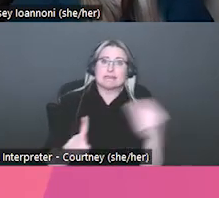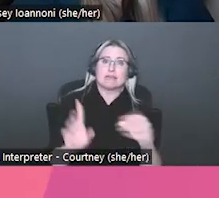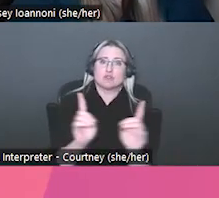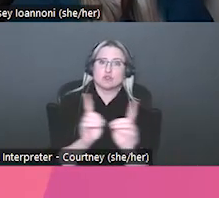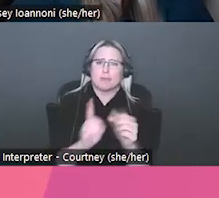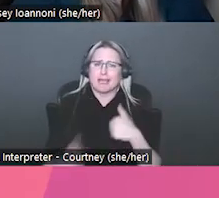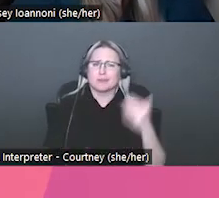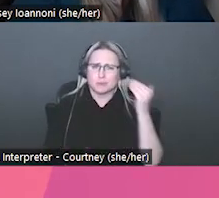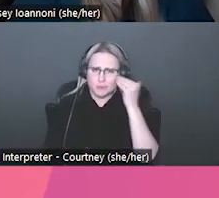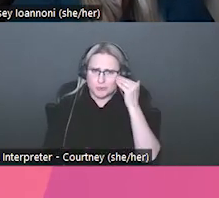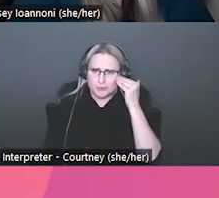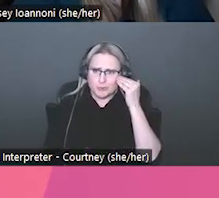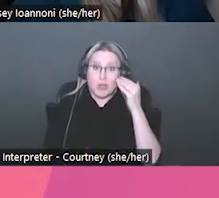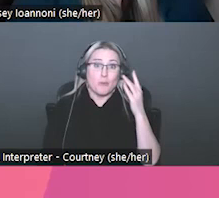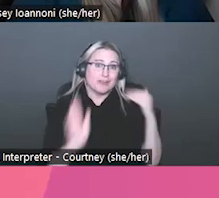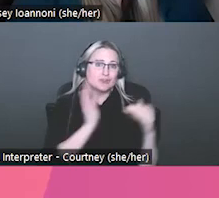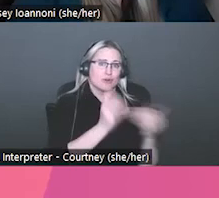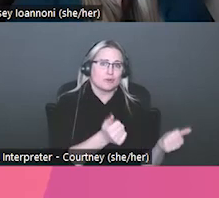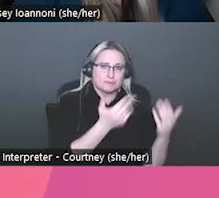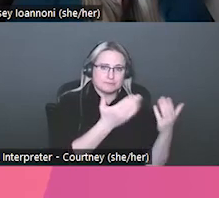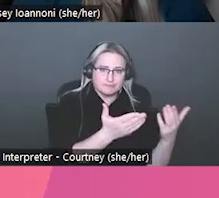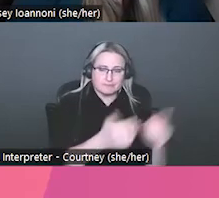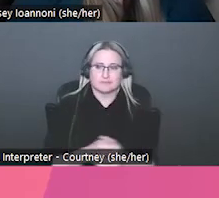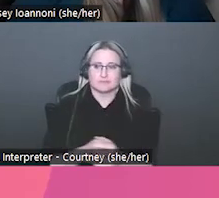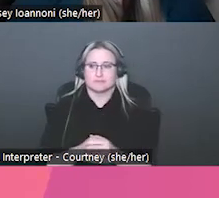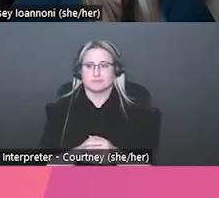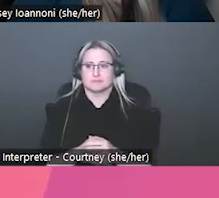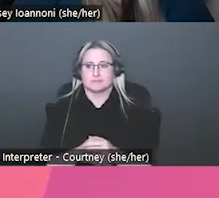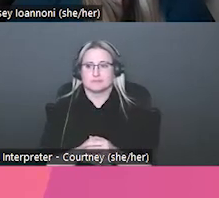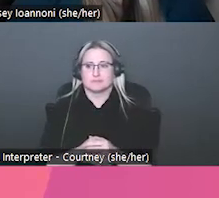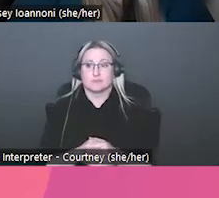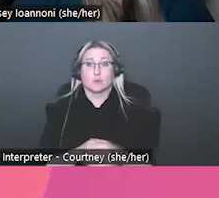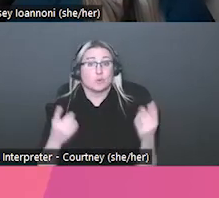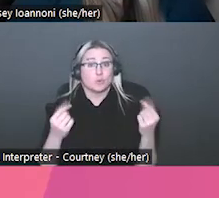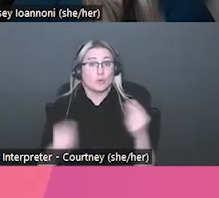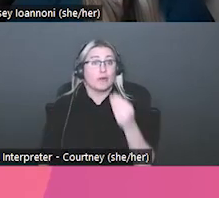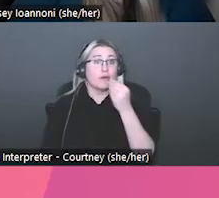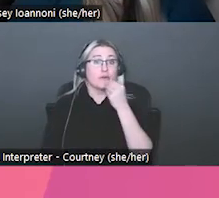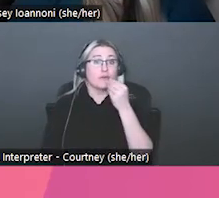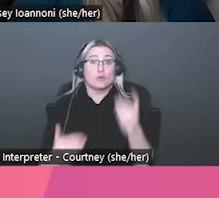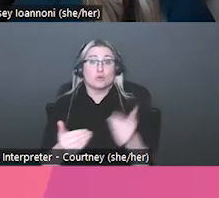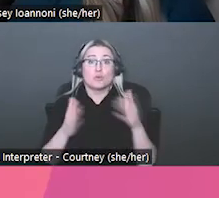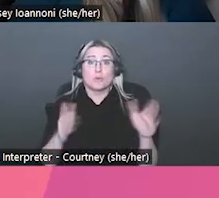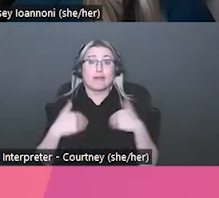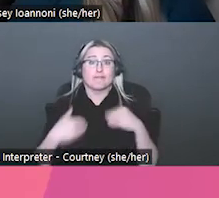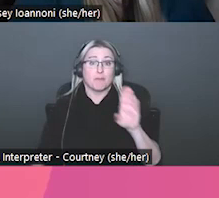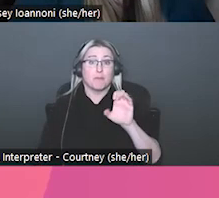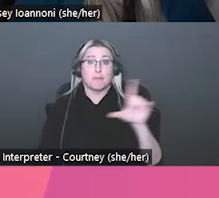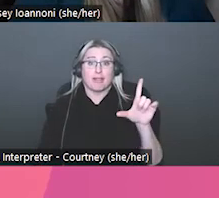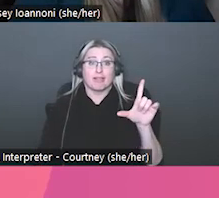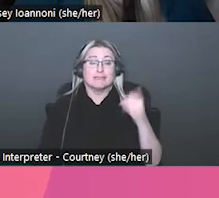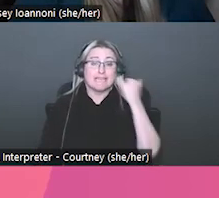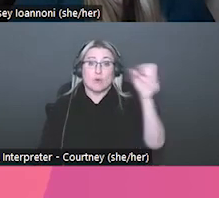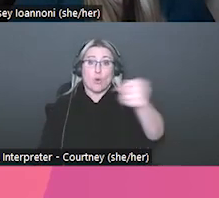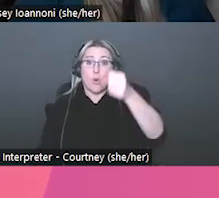couchée, mais je savais très bien ce qui se passait parce que c'était la recommandation du médecin. Elle a mis des cloches sur la salle des aliments,